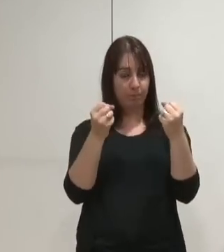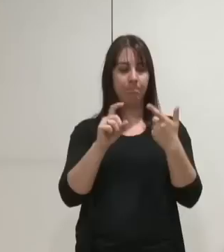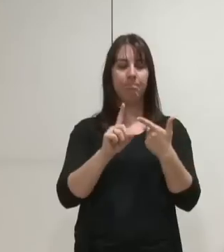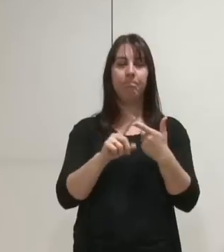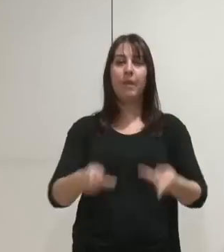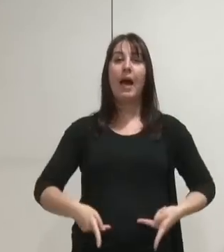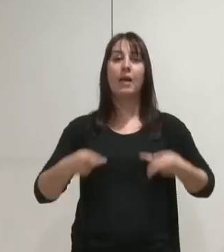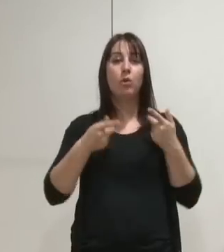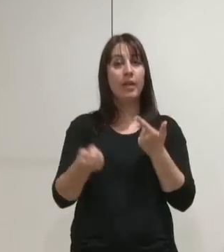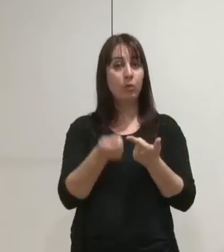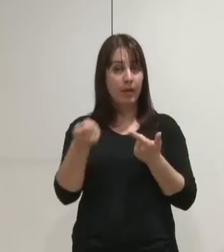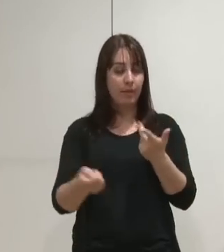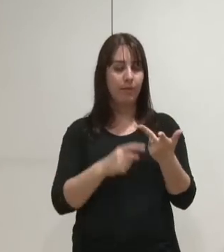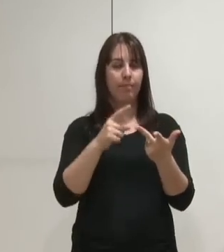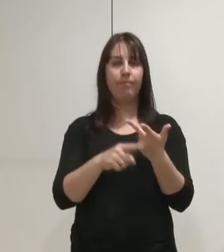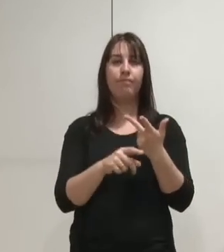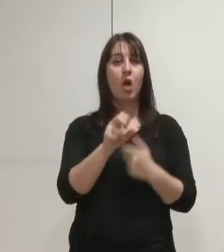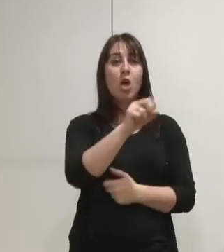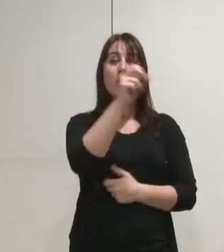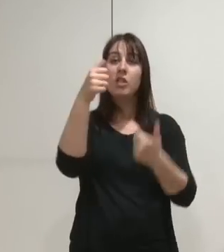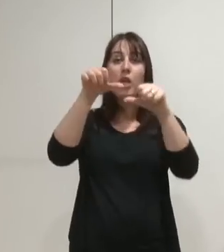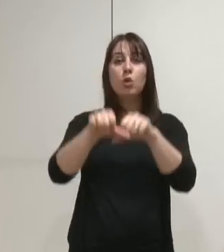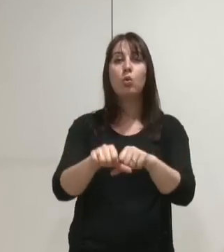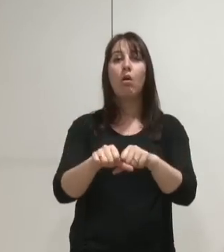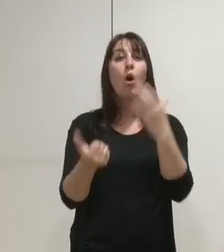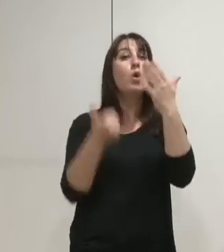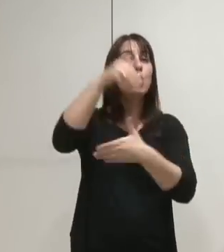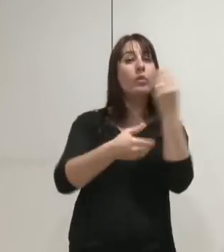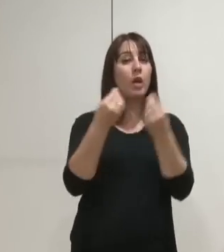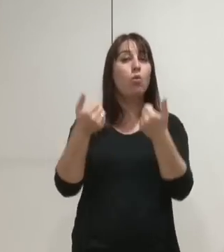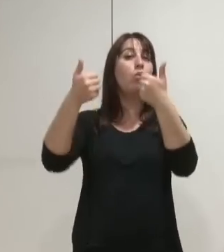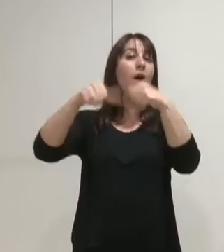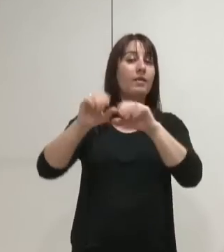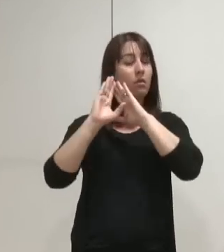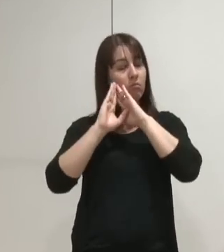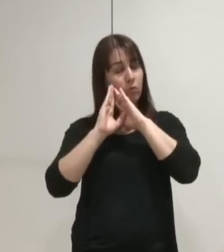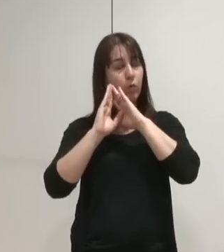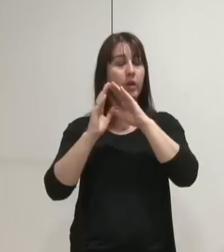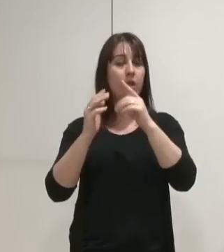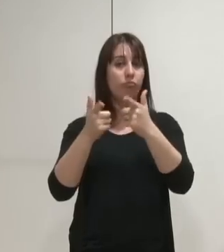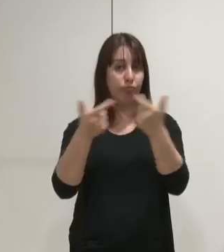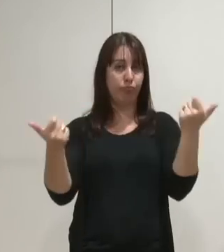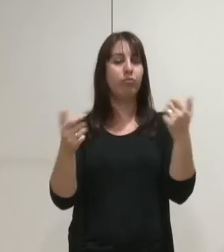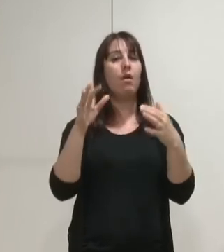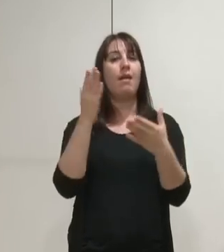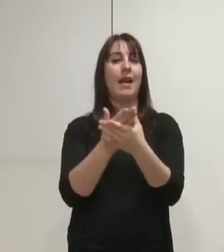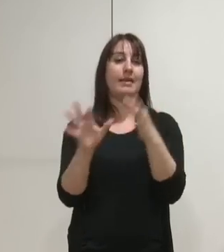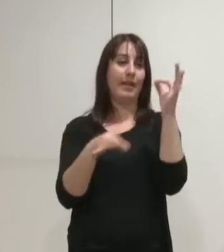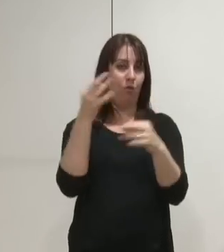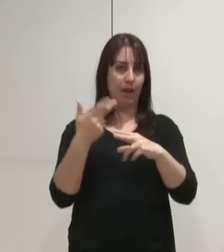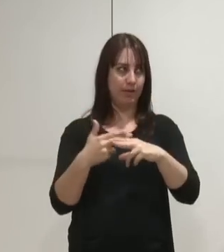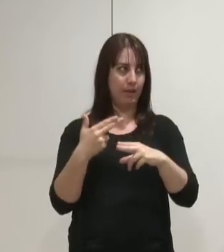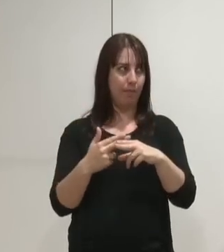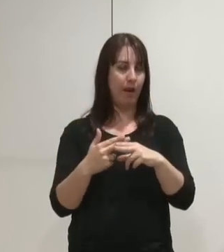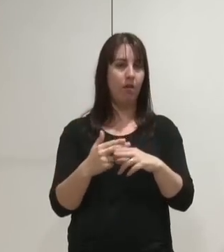ateliers éducatifs des séjours avec ou sonnité en classe de découverte ces services sont un cou que la ville ne